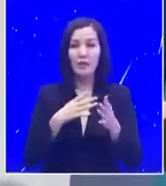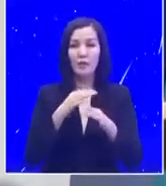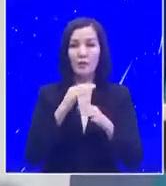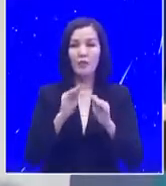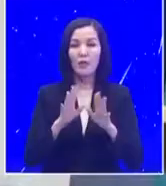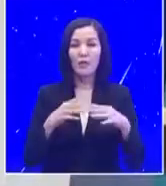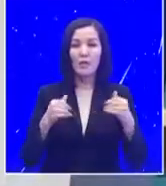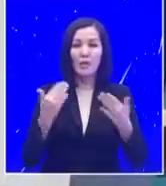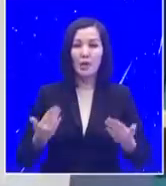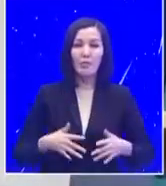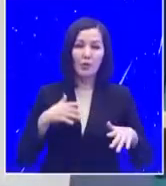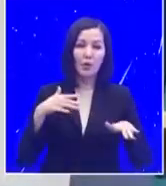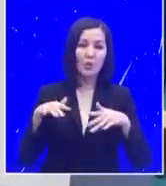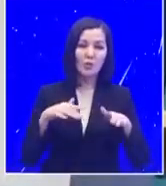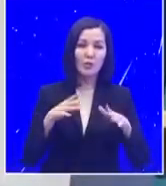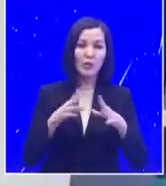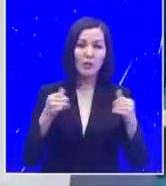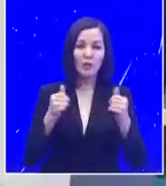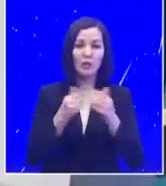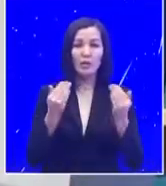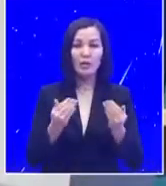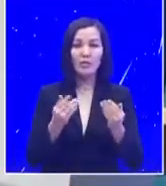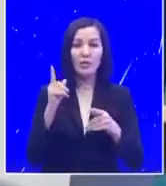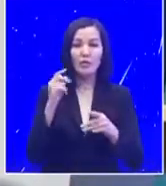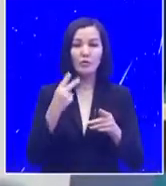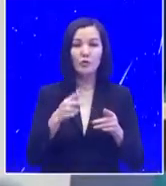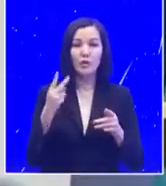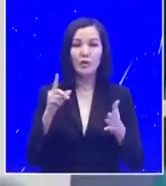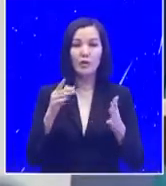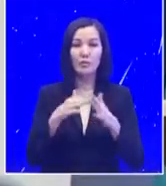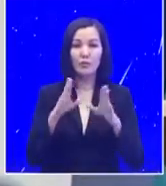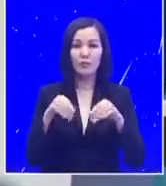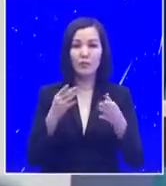Көпбалалы әлеуметтік осал жанұяларға қазір кезде 122 үй